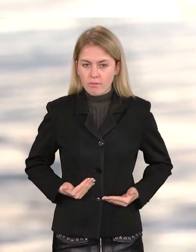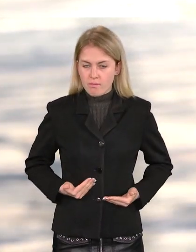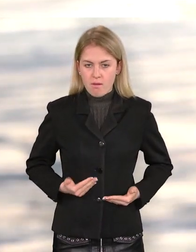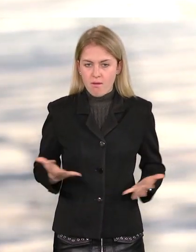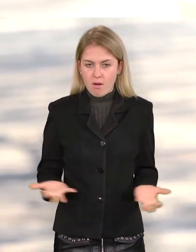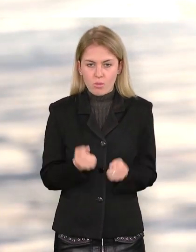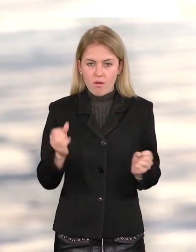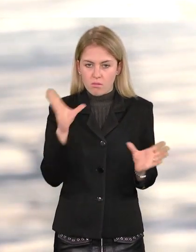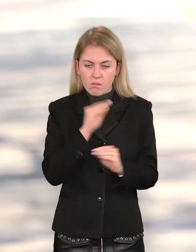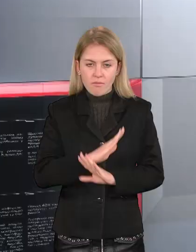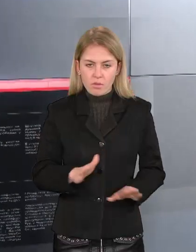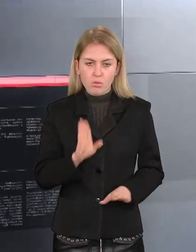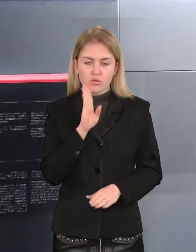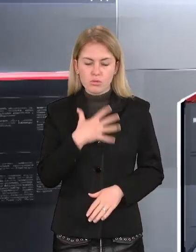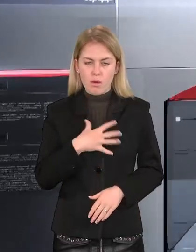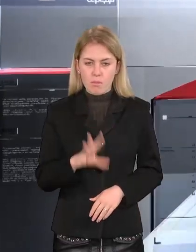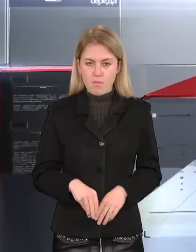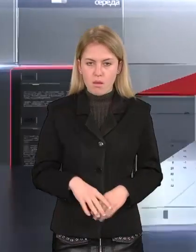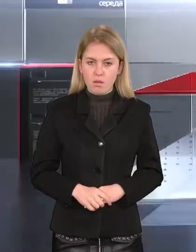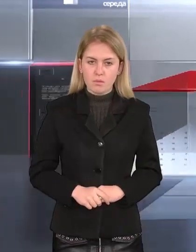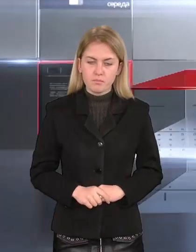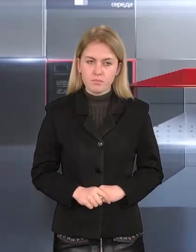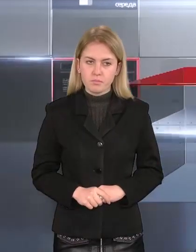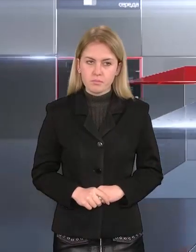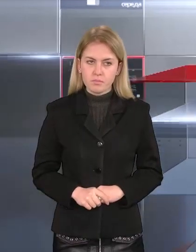не вдалося, вона померла.